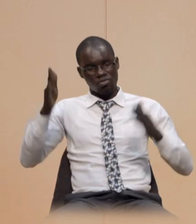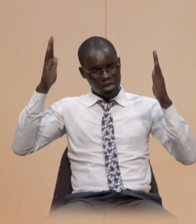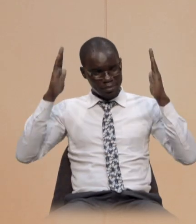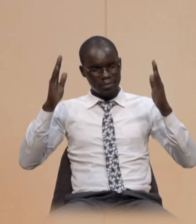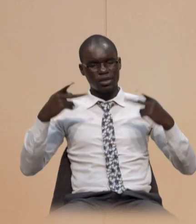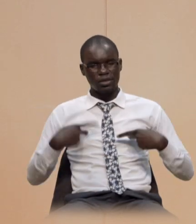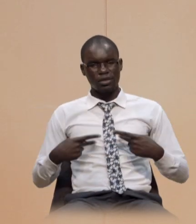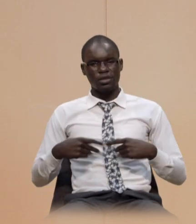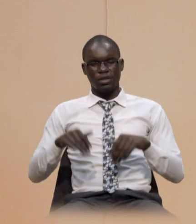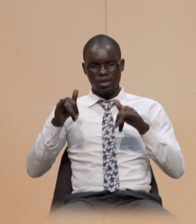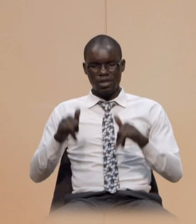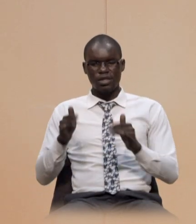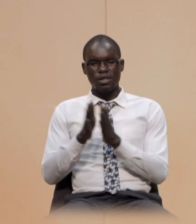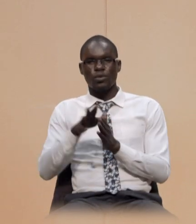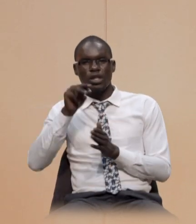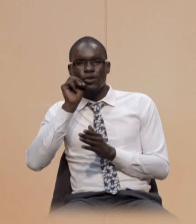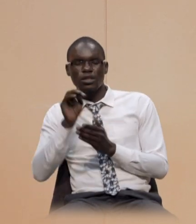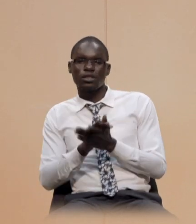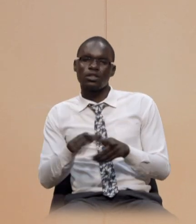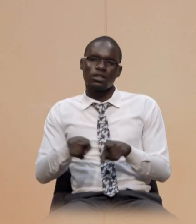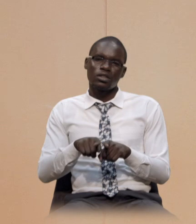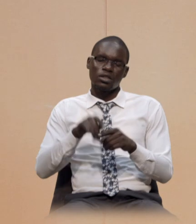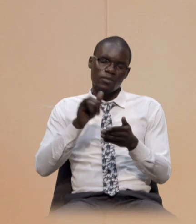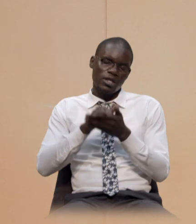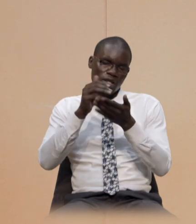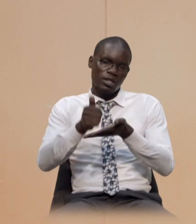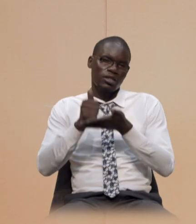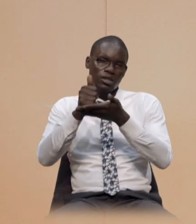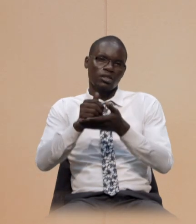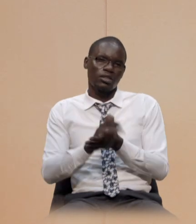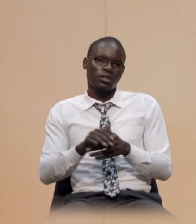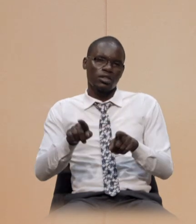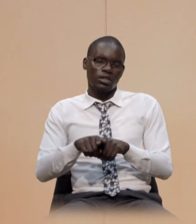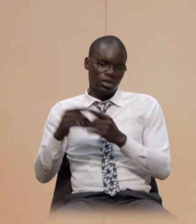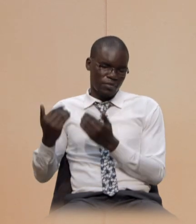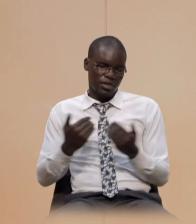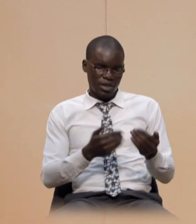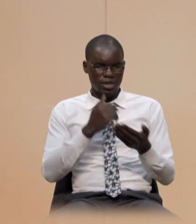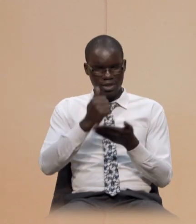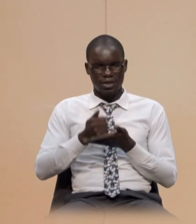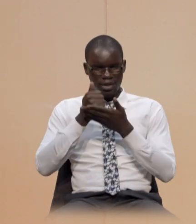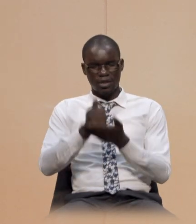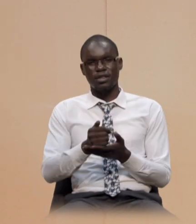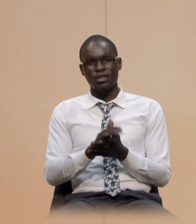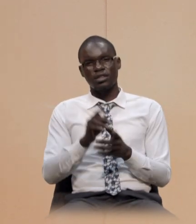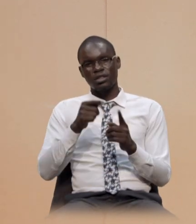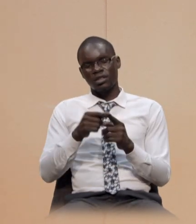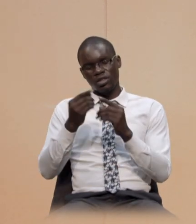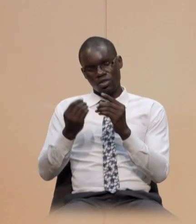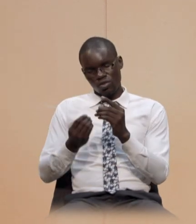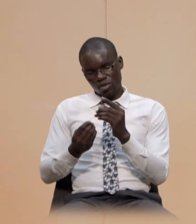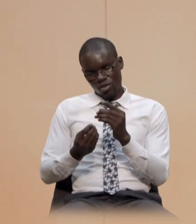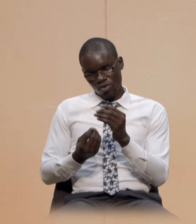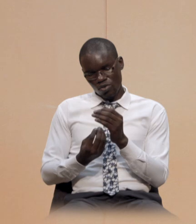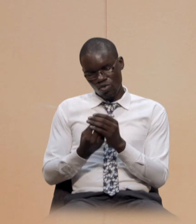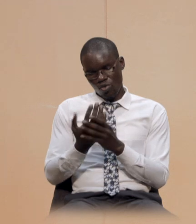yako, kana wao. Na hiyo itakusaidia, na hiyo watoto watasaidika waweze kukua